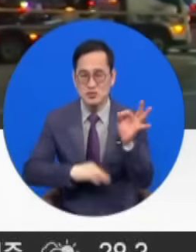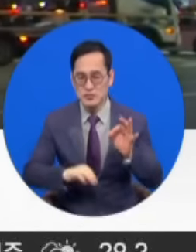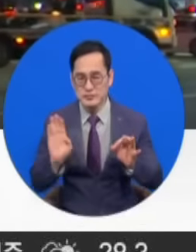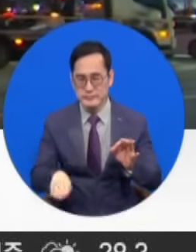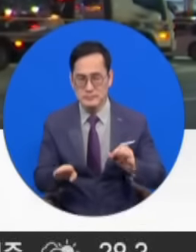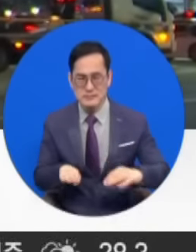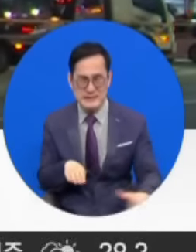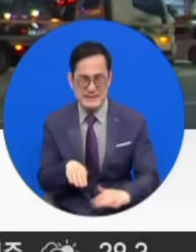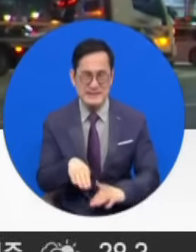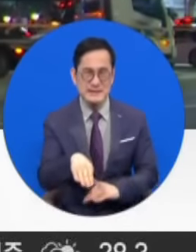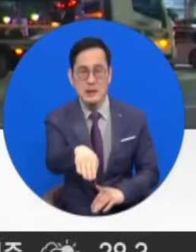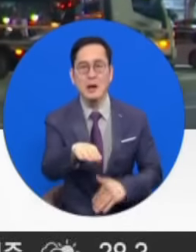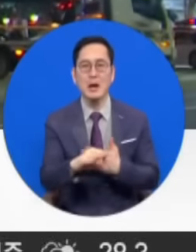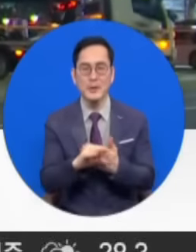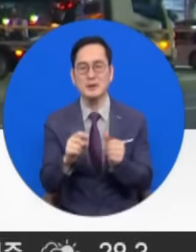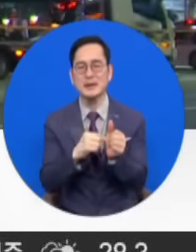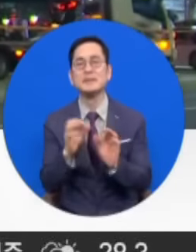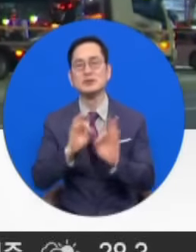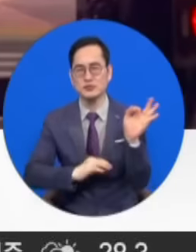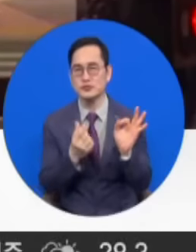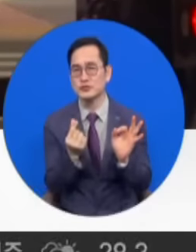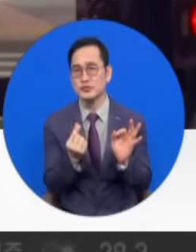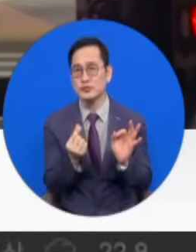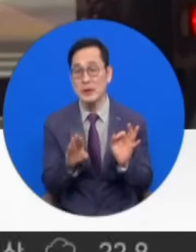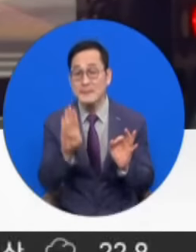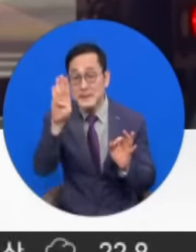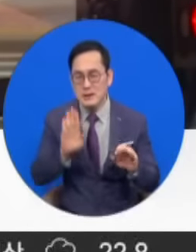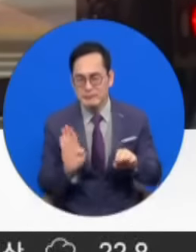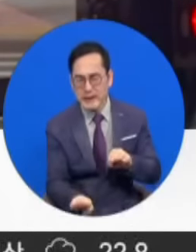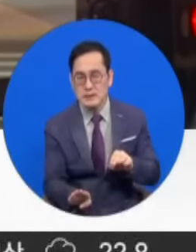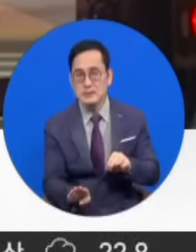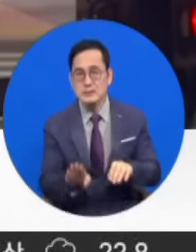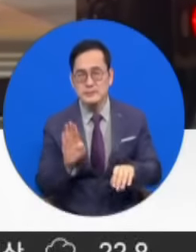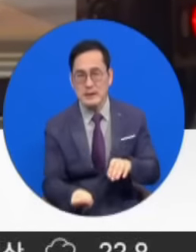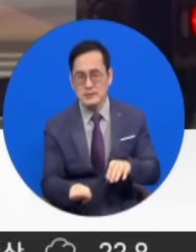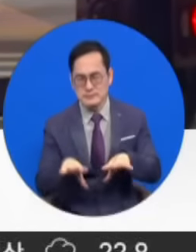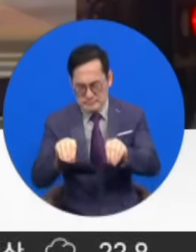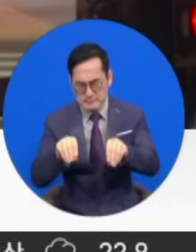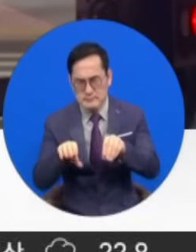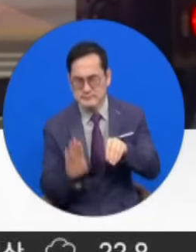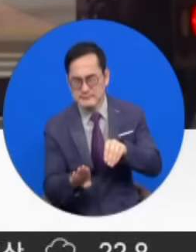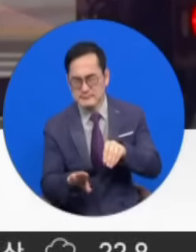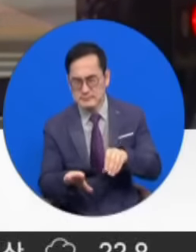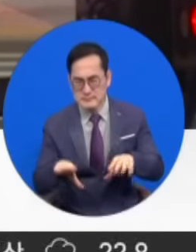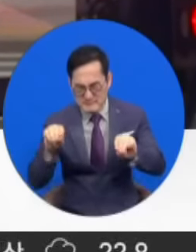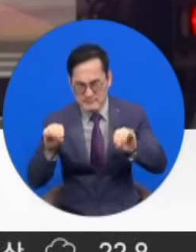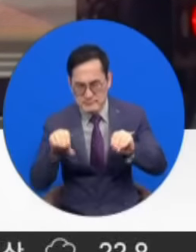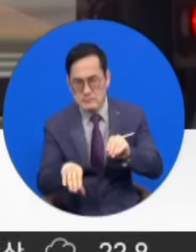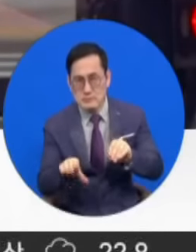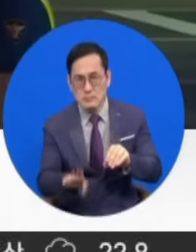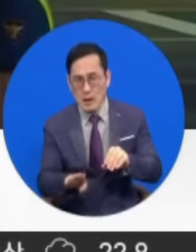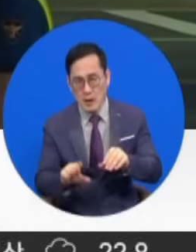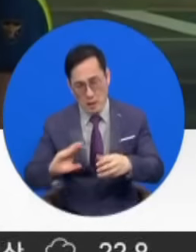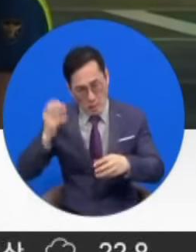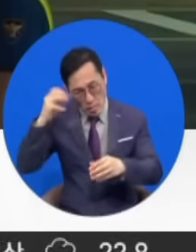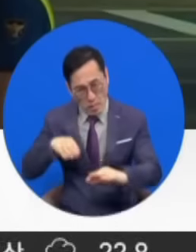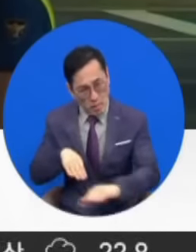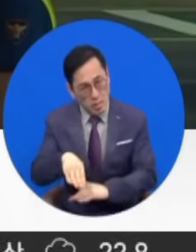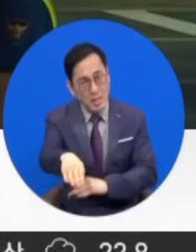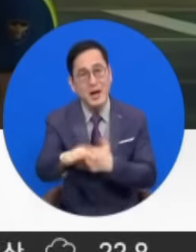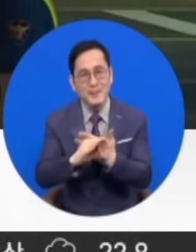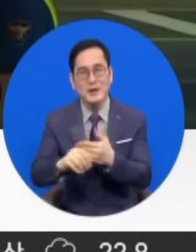거 아니겠어요? 네네. 브레이크를 계속 밟고 있는데도 차가 나갔다면 차량에 이상이 있는 거고 예. 그래서 그 차제 그 사고를